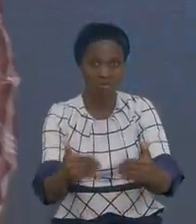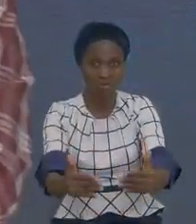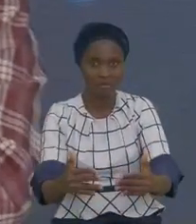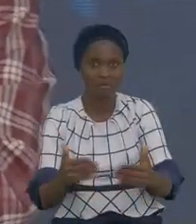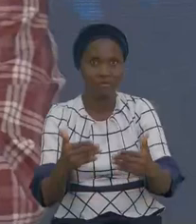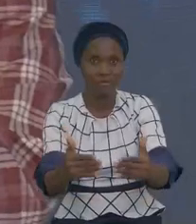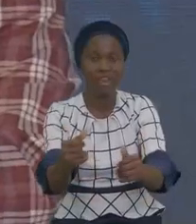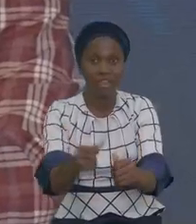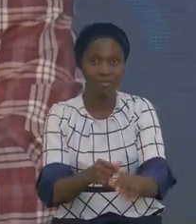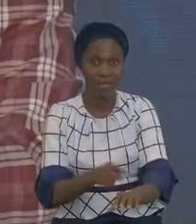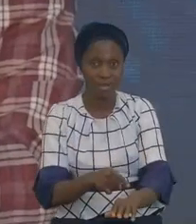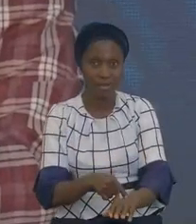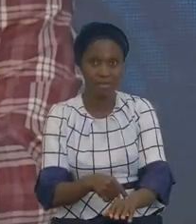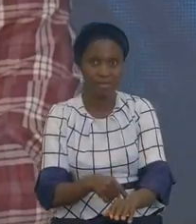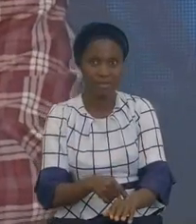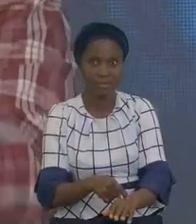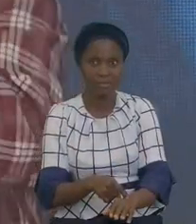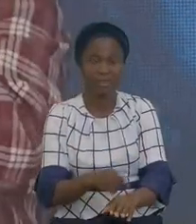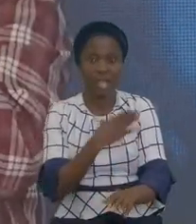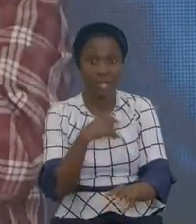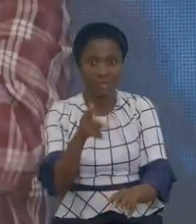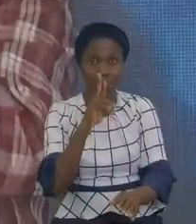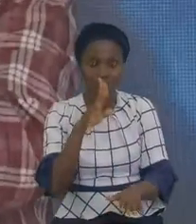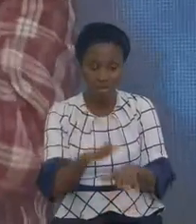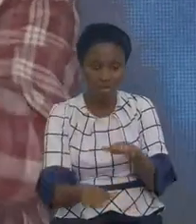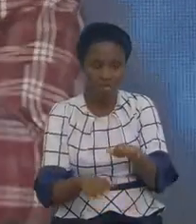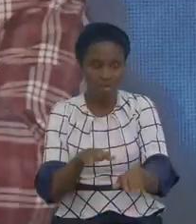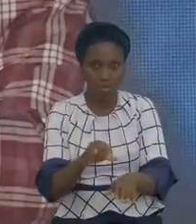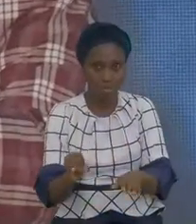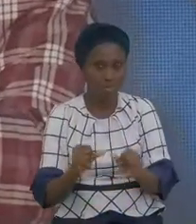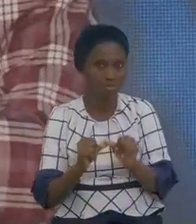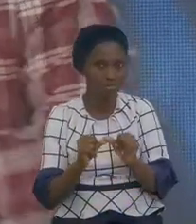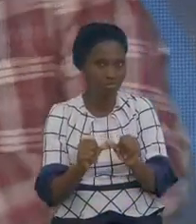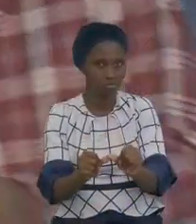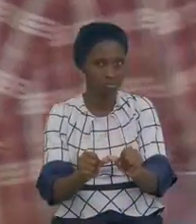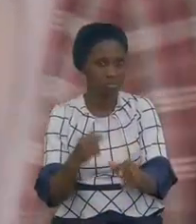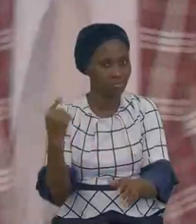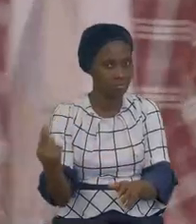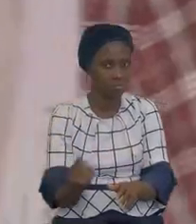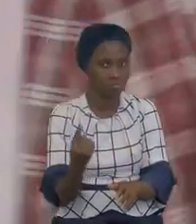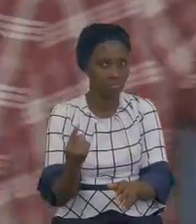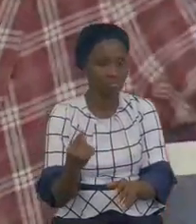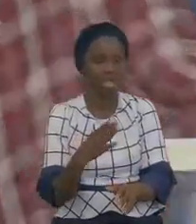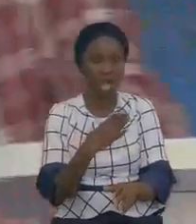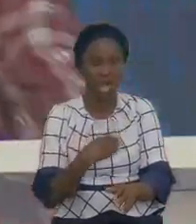et tu marches de façon consistante. Et tu marches courageusement.